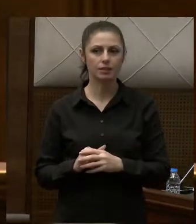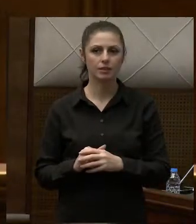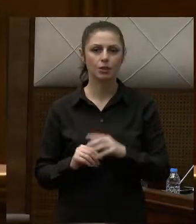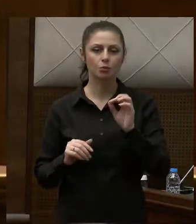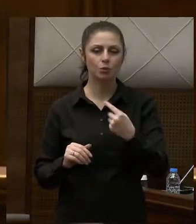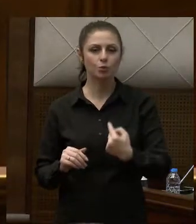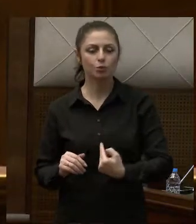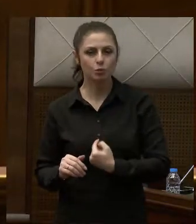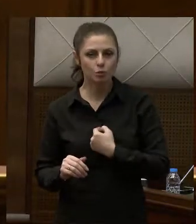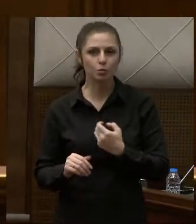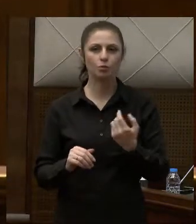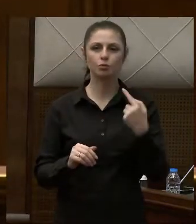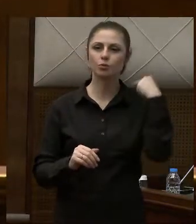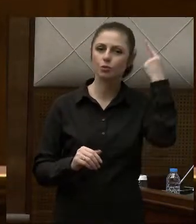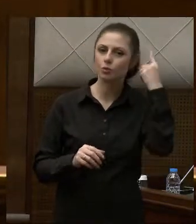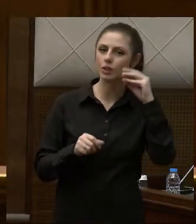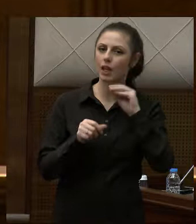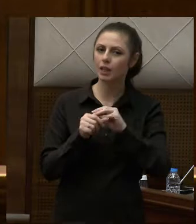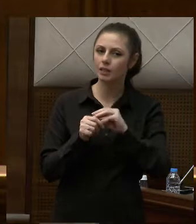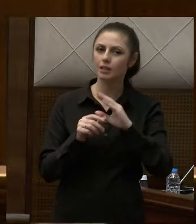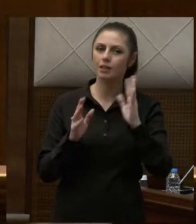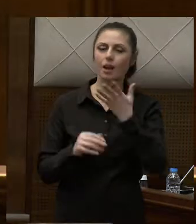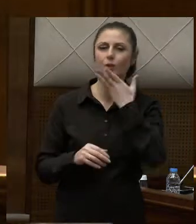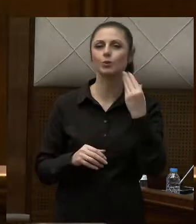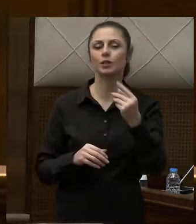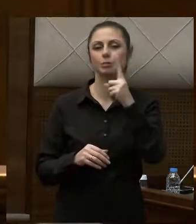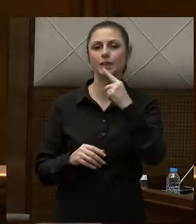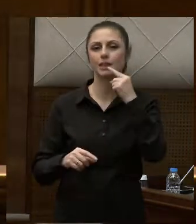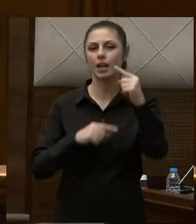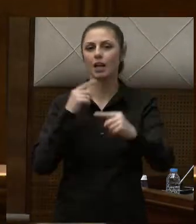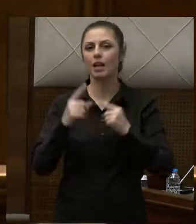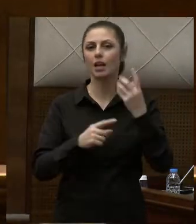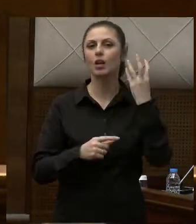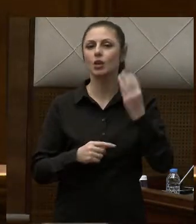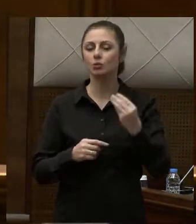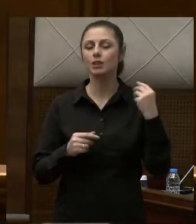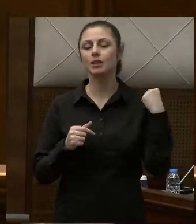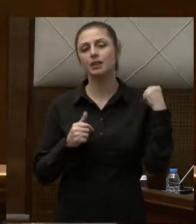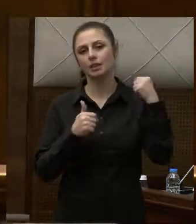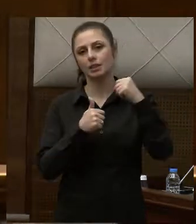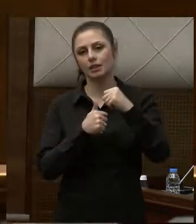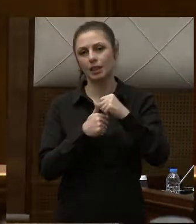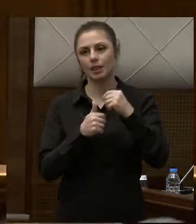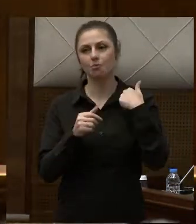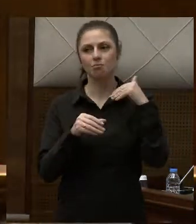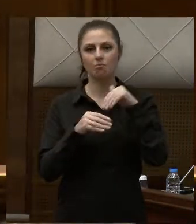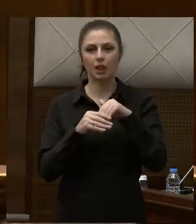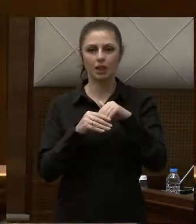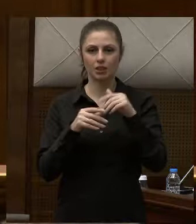bu duygu ve düşünce içerisinde daha güzel bir yıl olmasını bir kez daha meclis